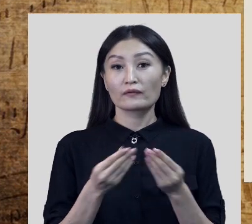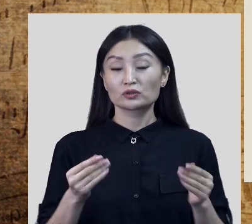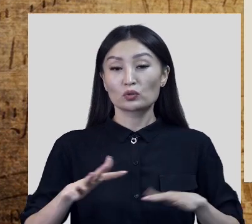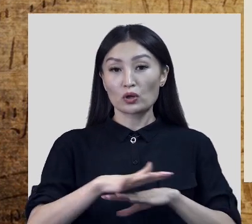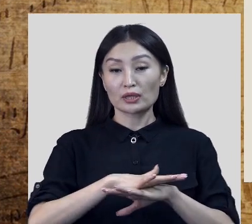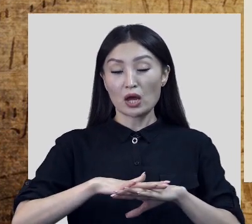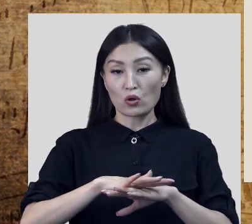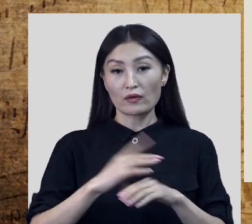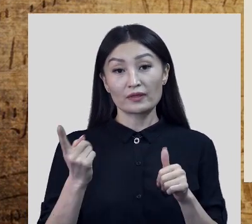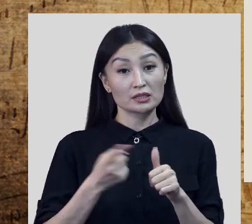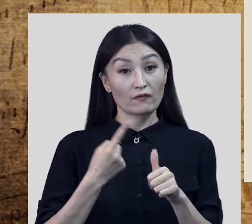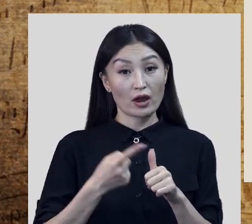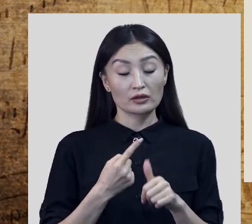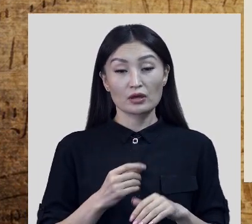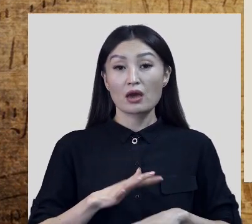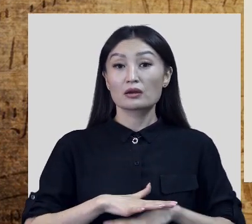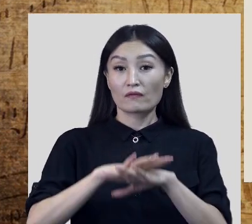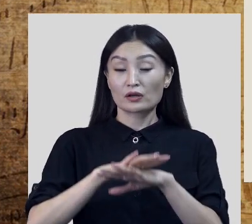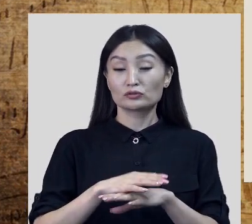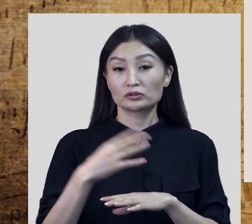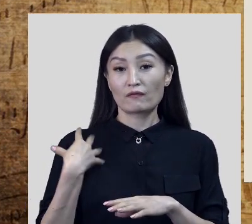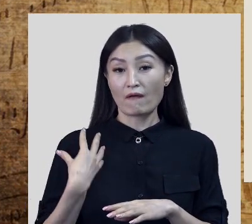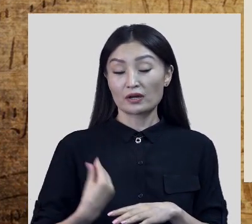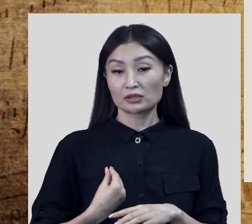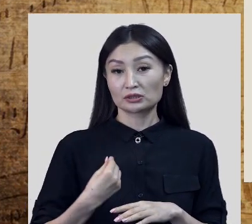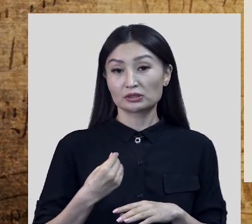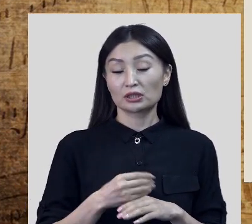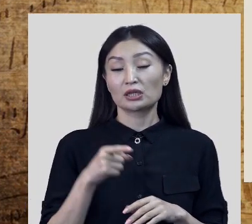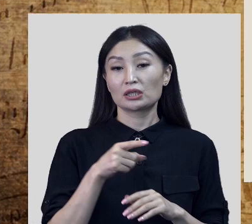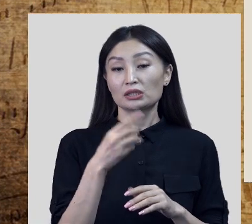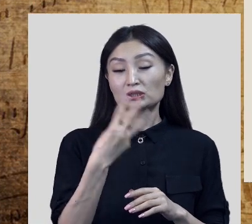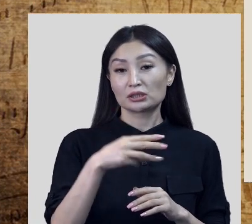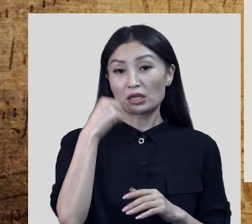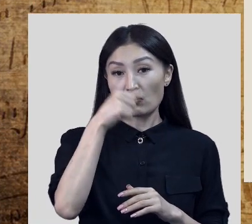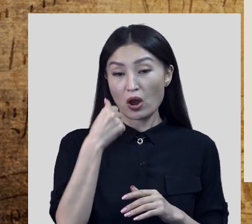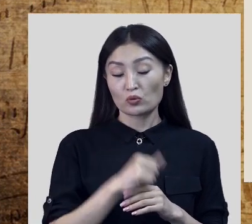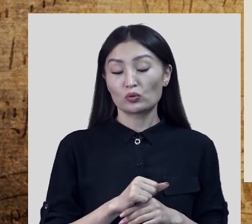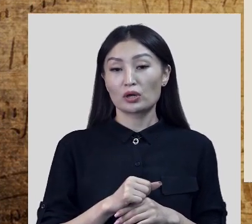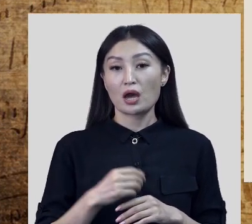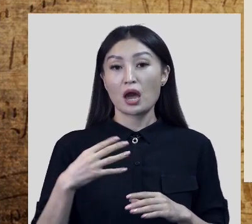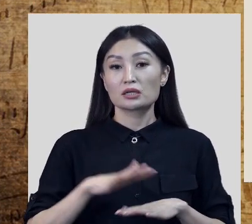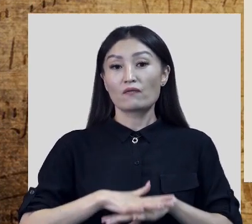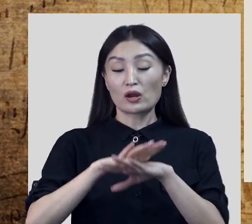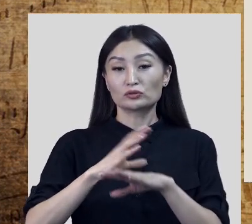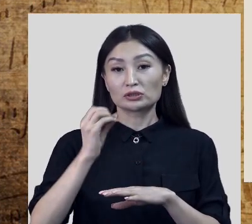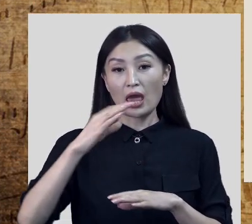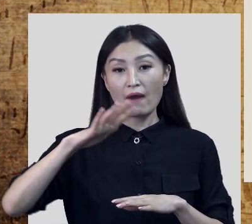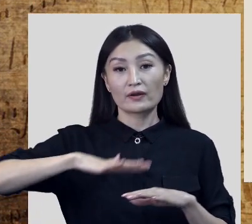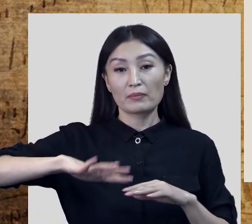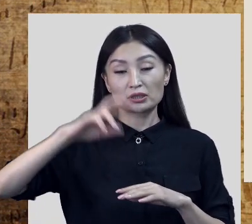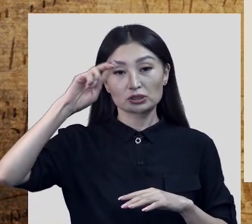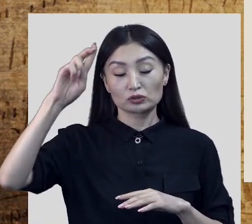народов называют революцию во франции в 1830 году революции в европейских